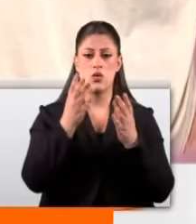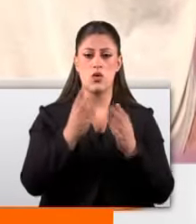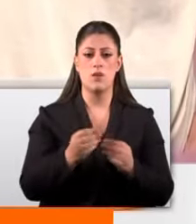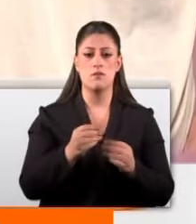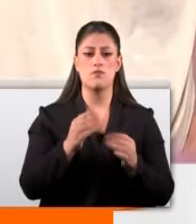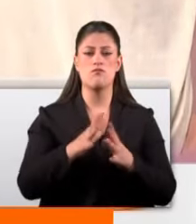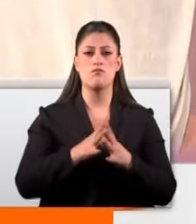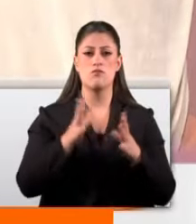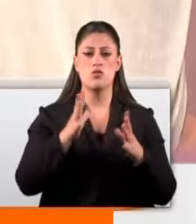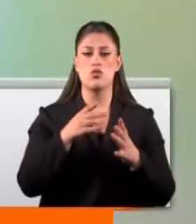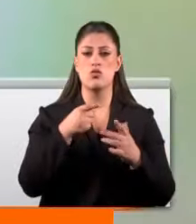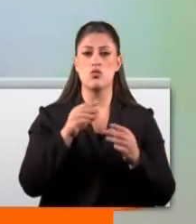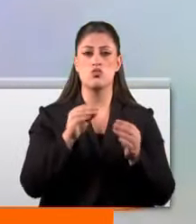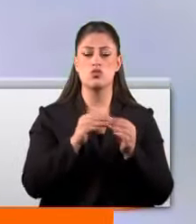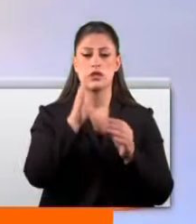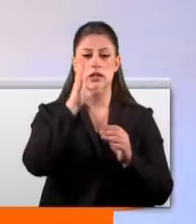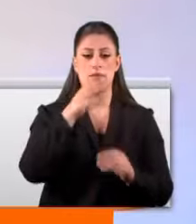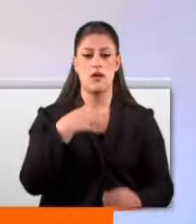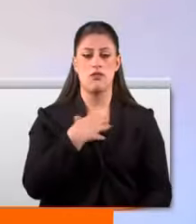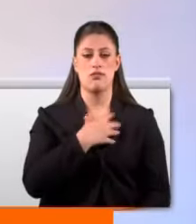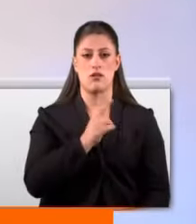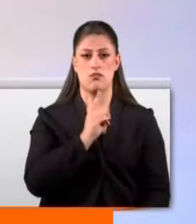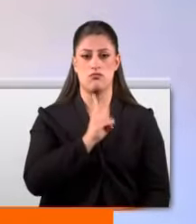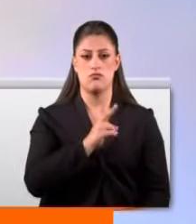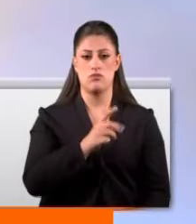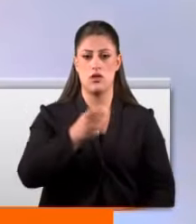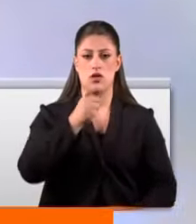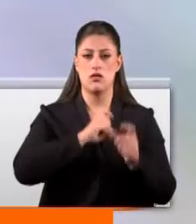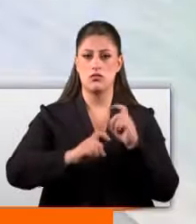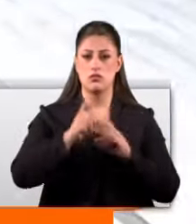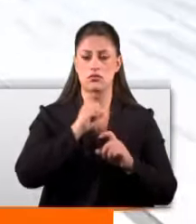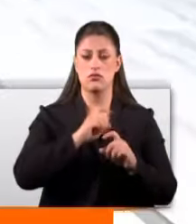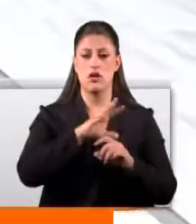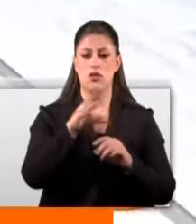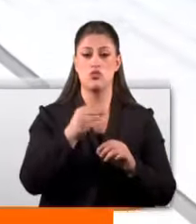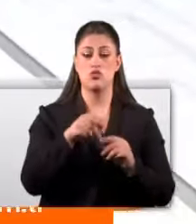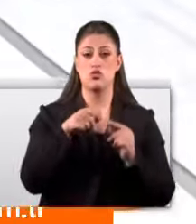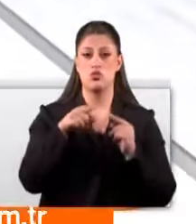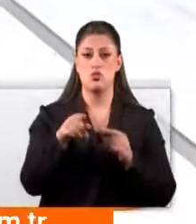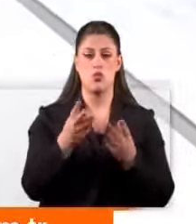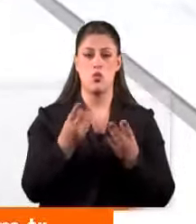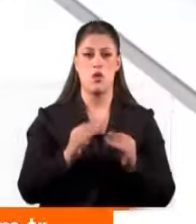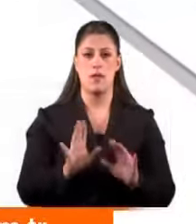etken kim biliyor musun? Annesi. Hatalar dediğimiz şeyler çocuklar üzerinden yapılamaz.